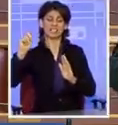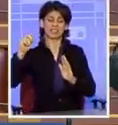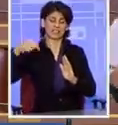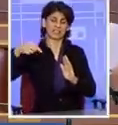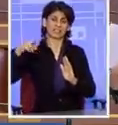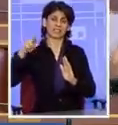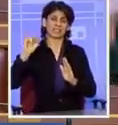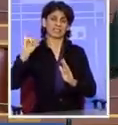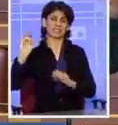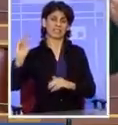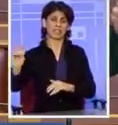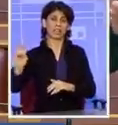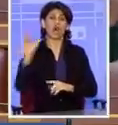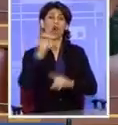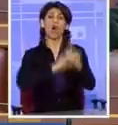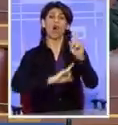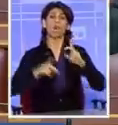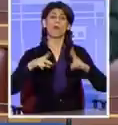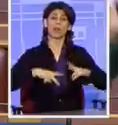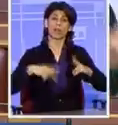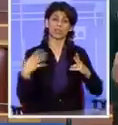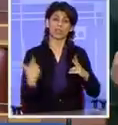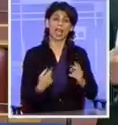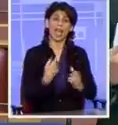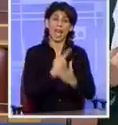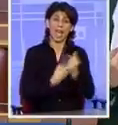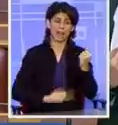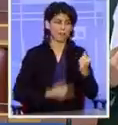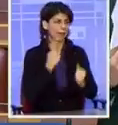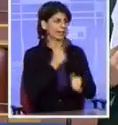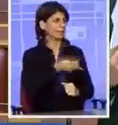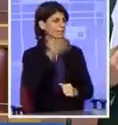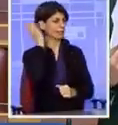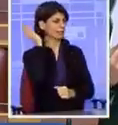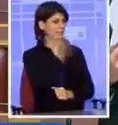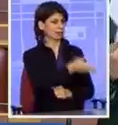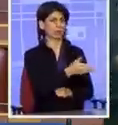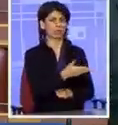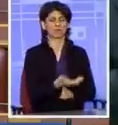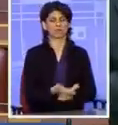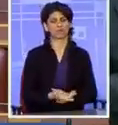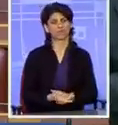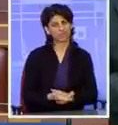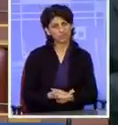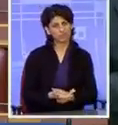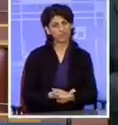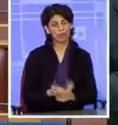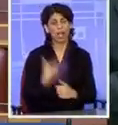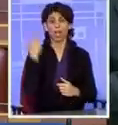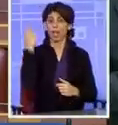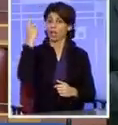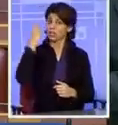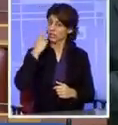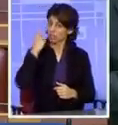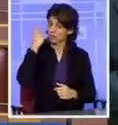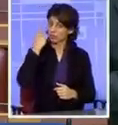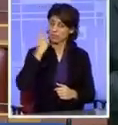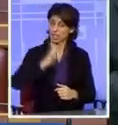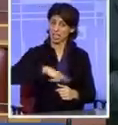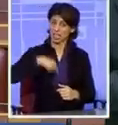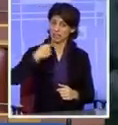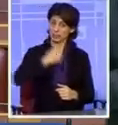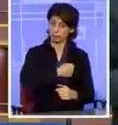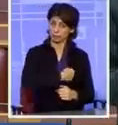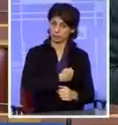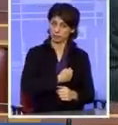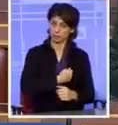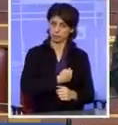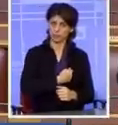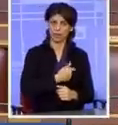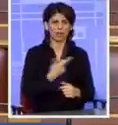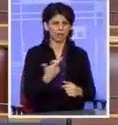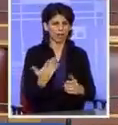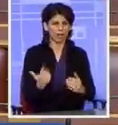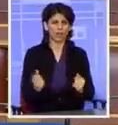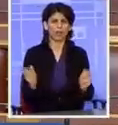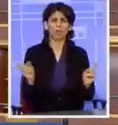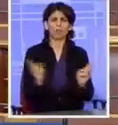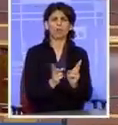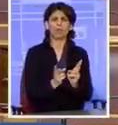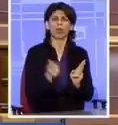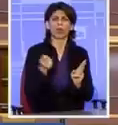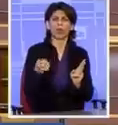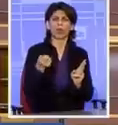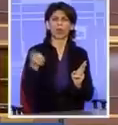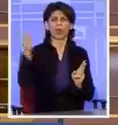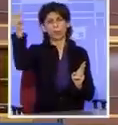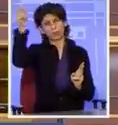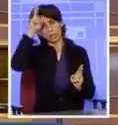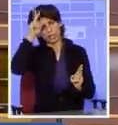έχουν ελλείμματα να τιμωρούνται. Δηλαδή, για φανταστείτε, η Ισπανία, που είναι μια χώρα που είχε μικρότερο χρέος από τη Γερμανία,